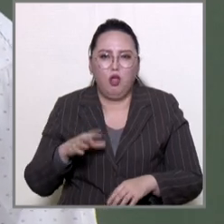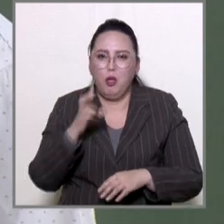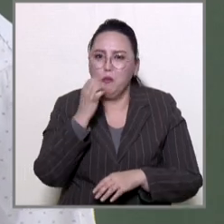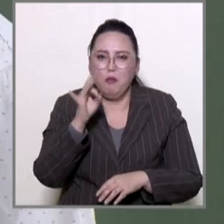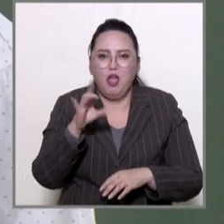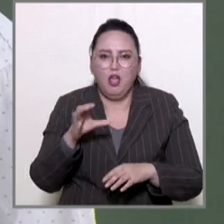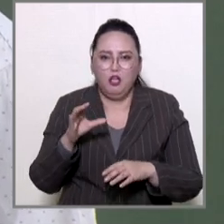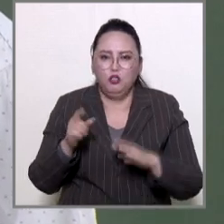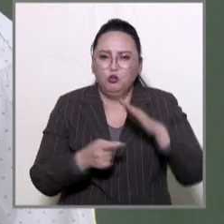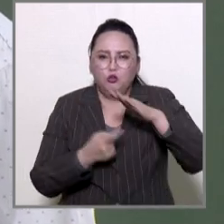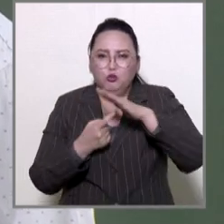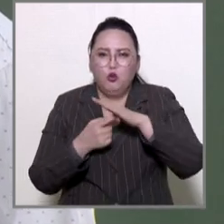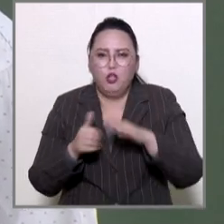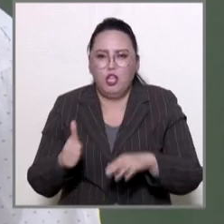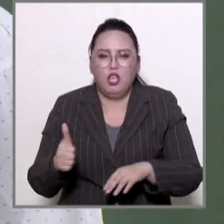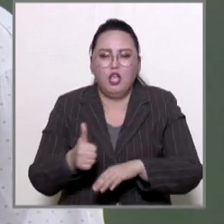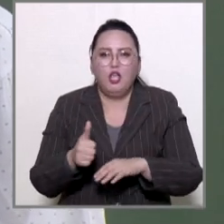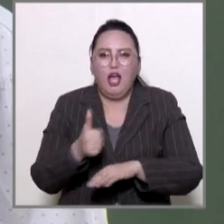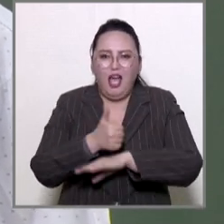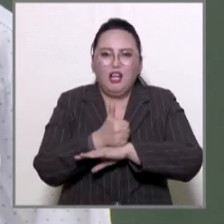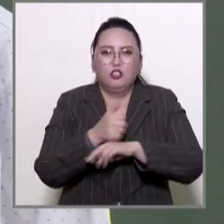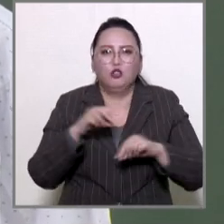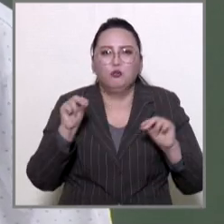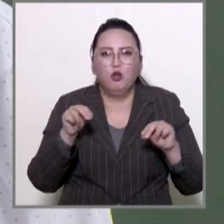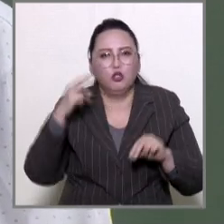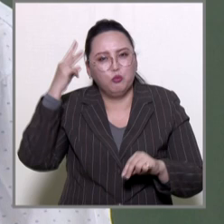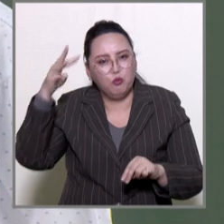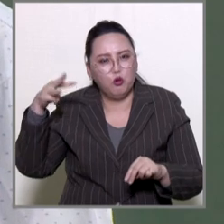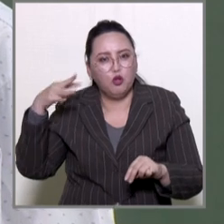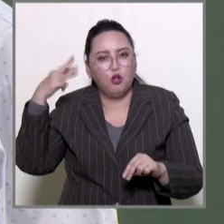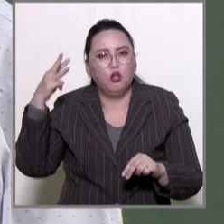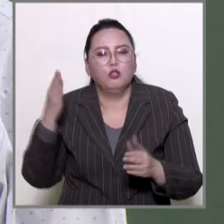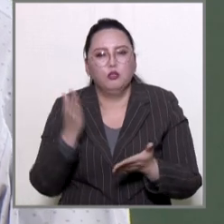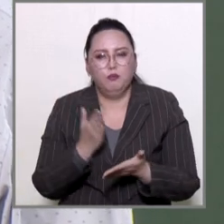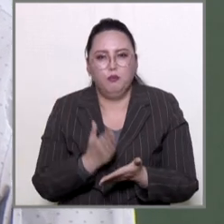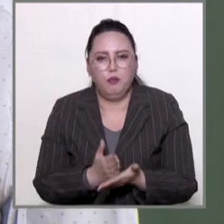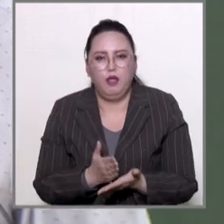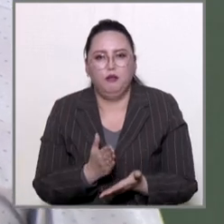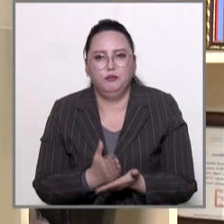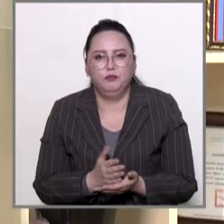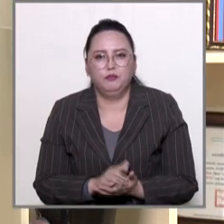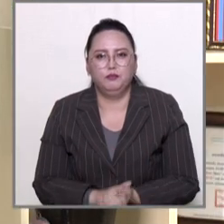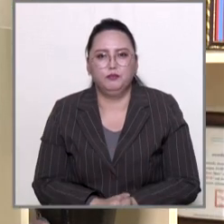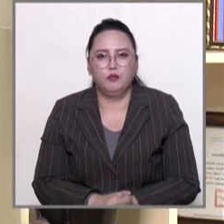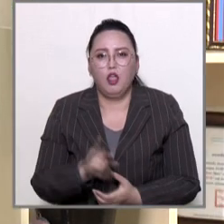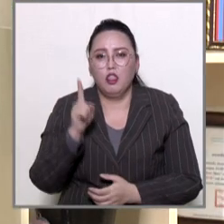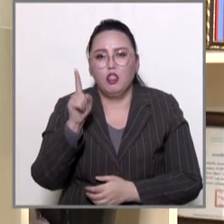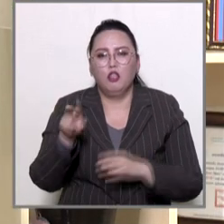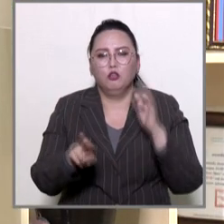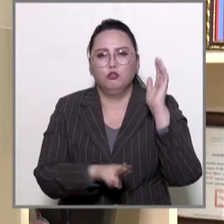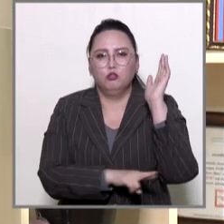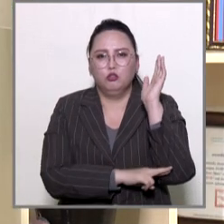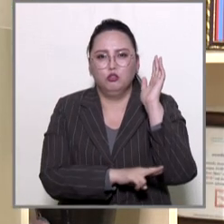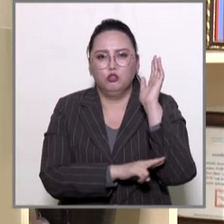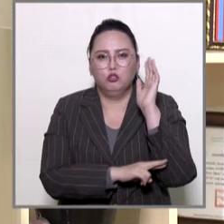эртнээс сүрэг тэргүүлэх донд туссан залуу тэхэд шившиг мэт санагдах ажээ. Нэгэн өдөр